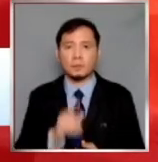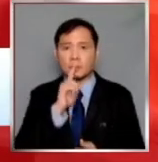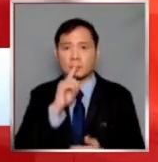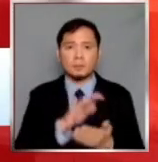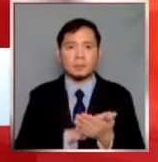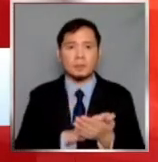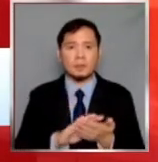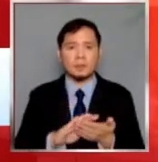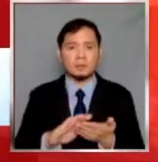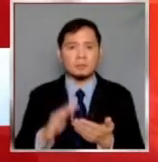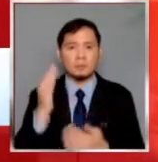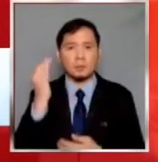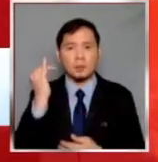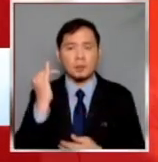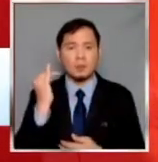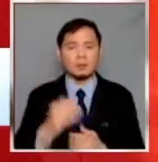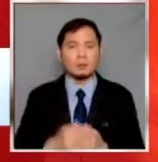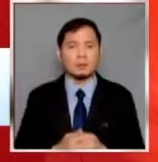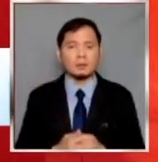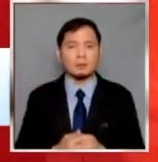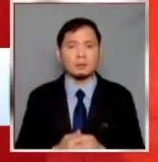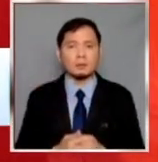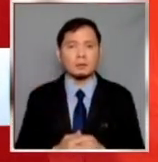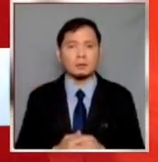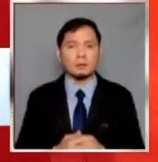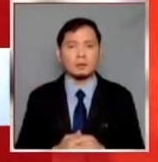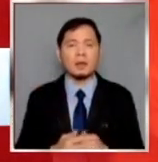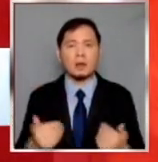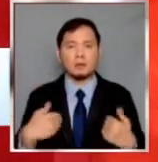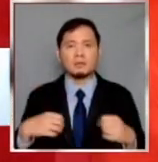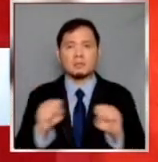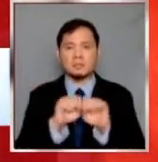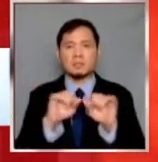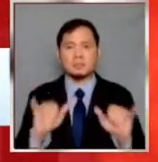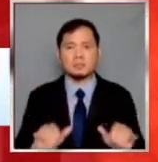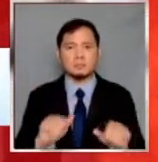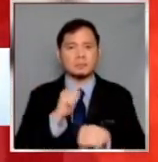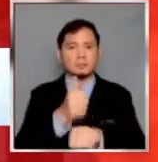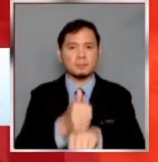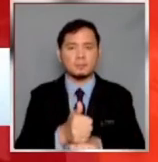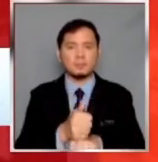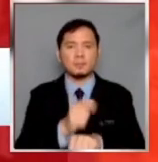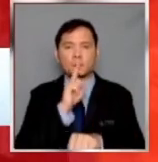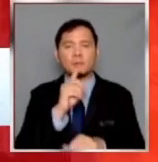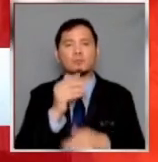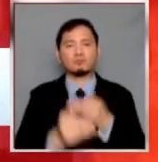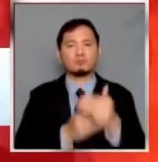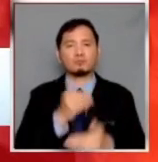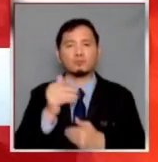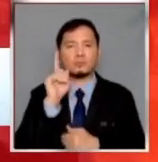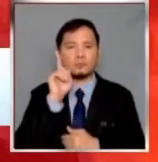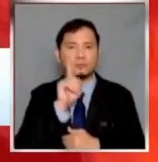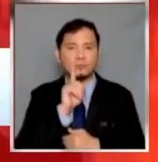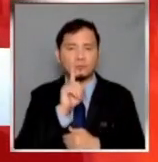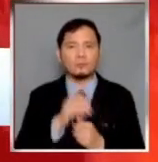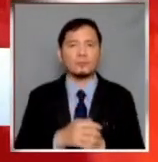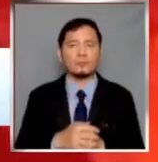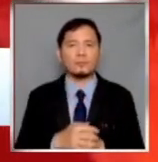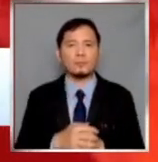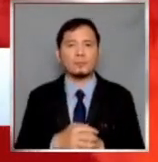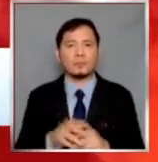presinto naka-designate. Kaya kapag alam na nila kung saan classroom sila kailangan bumoto, agad naman